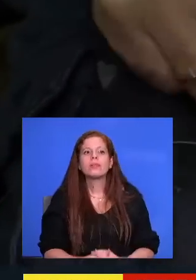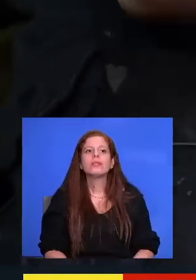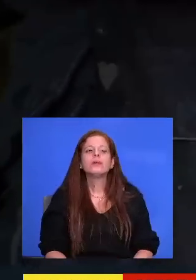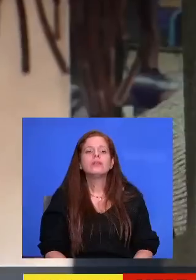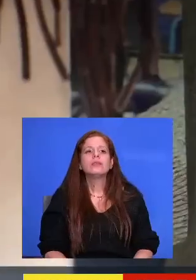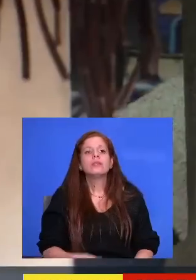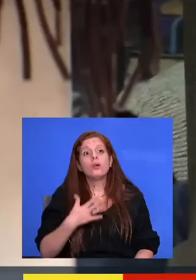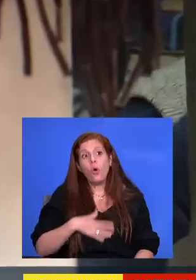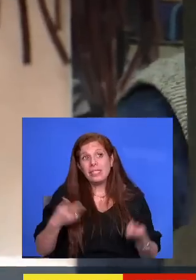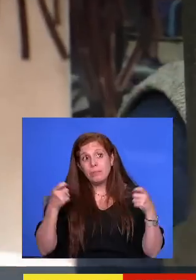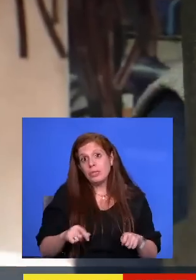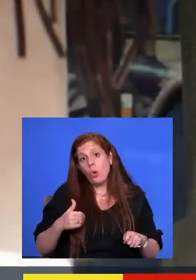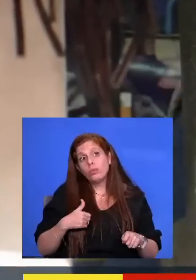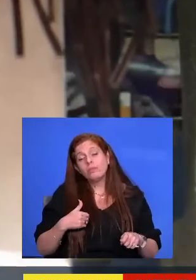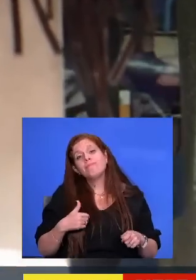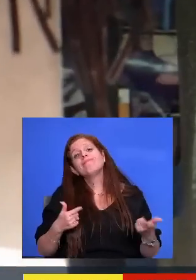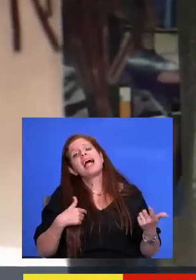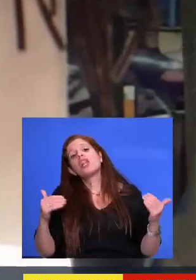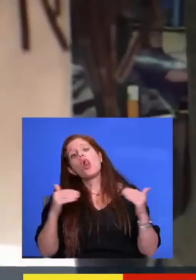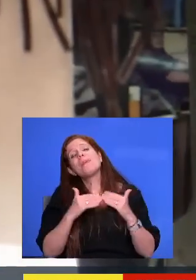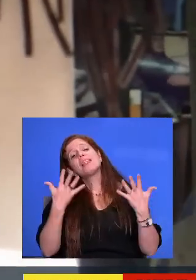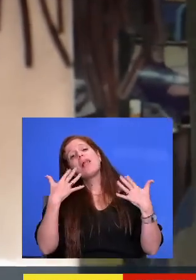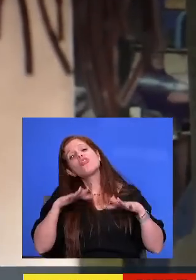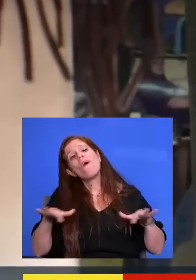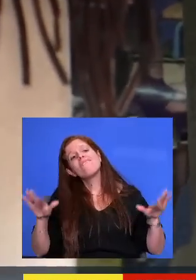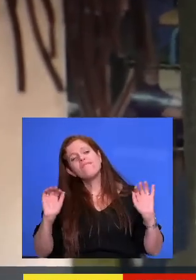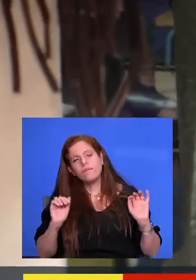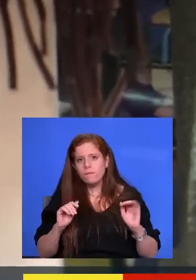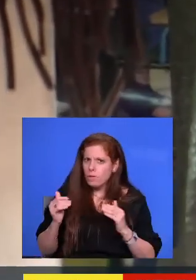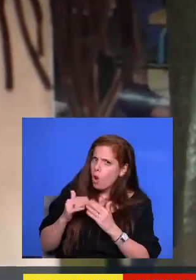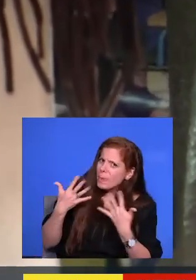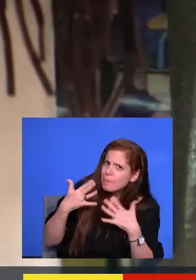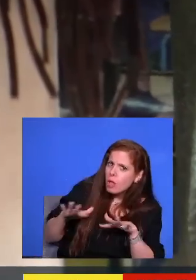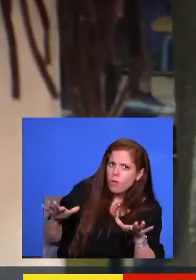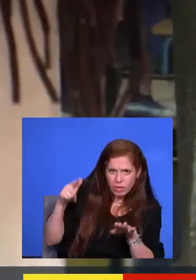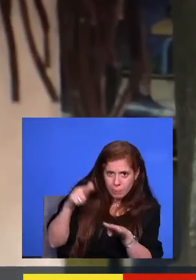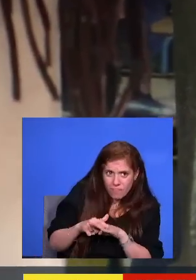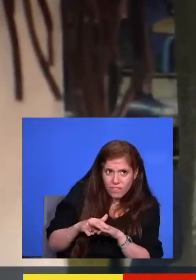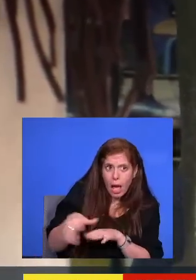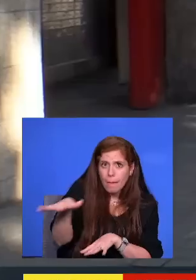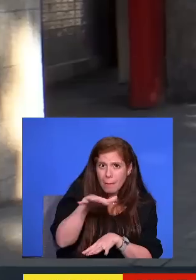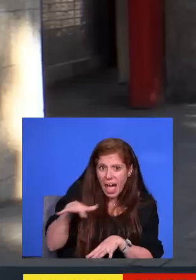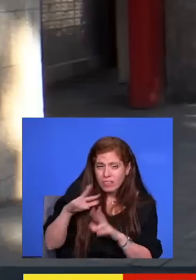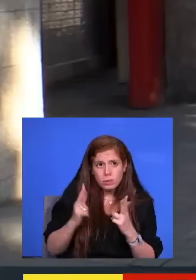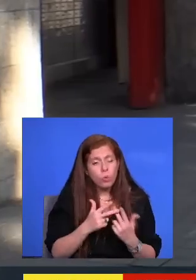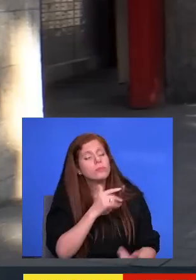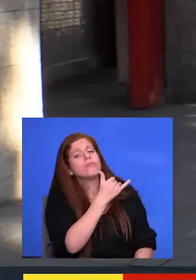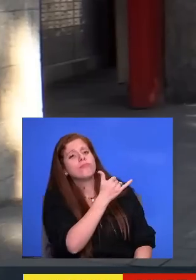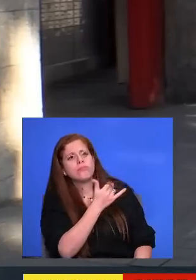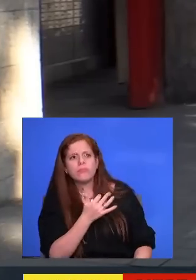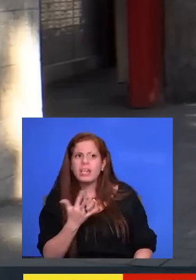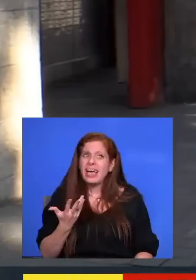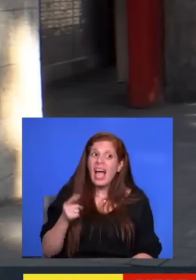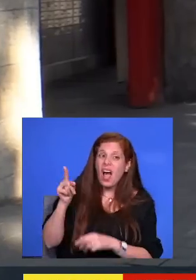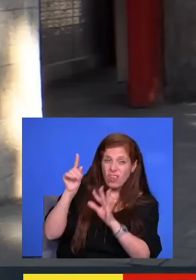רוצים לסגור אותי. לא מתאים לנוף. לא מתאים לנוף? כאילו אתה מפריע בתוך המרחב הציבורי? כן. רגע,